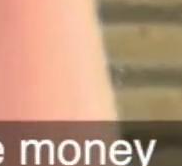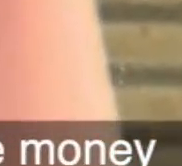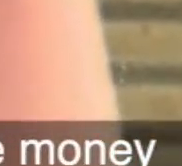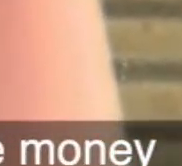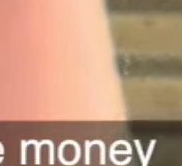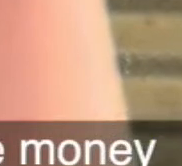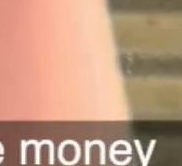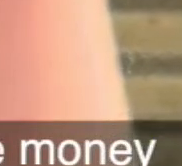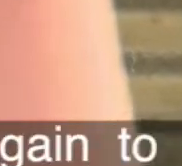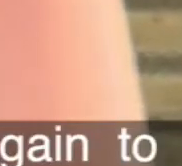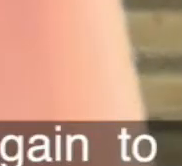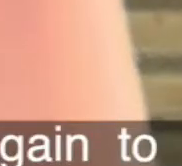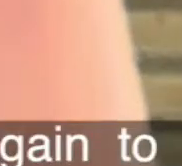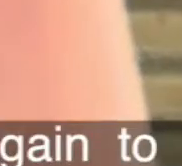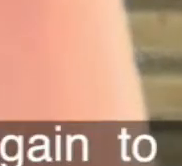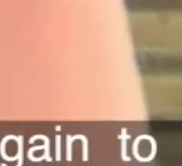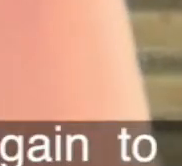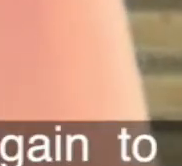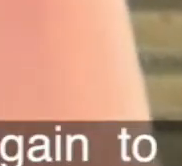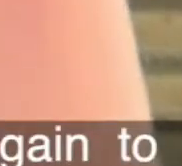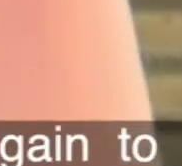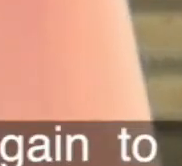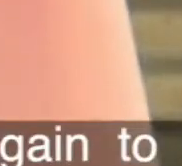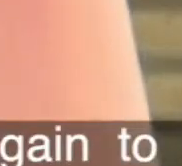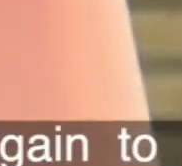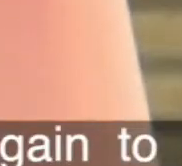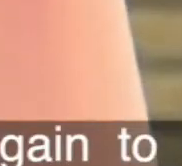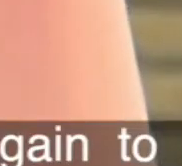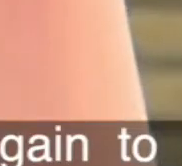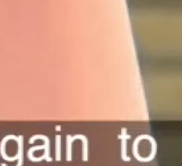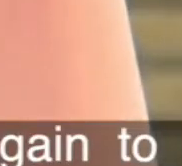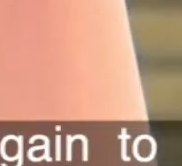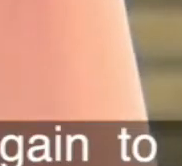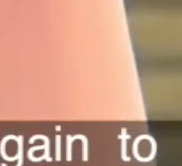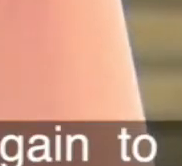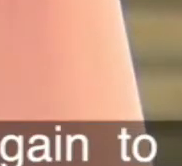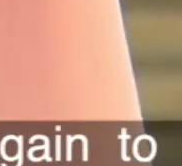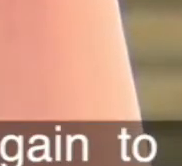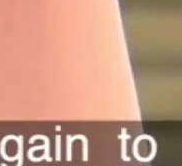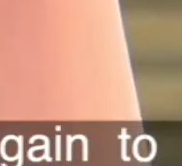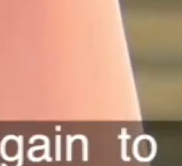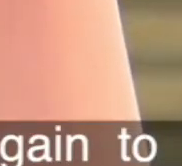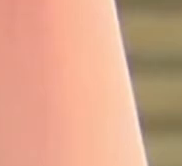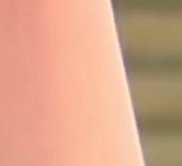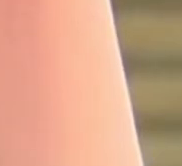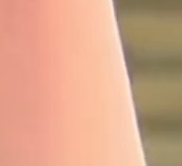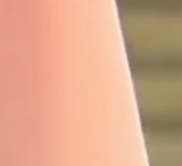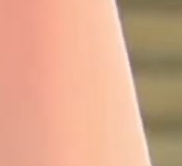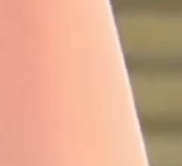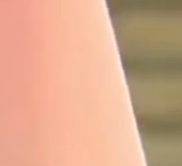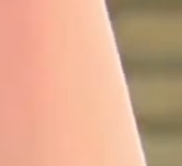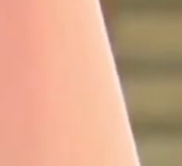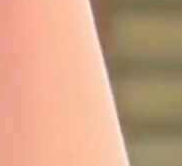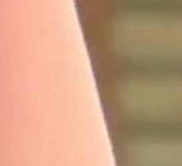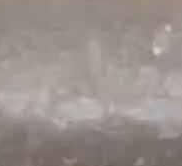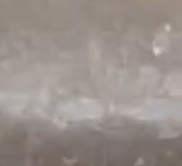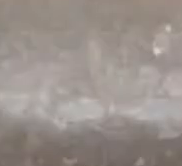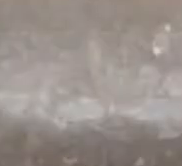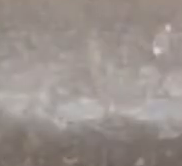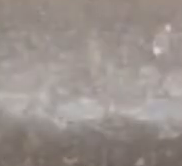for your studies. And we inshallah are willing to support you again to further your education. Thank you very